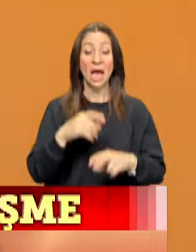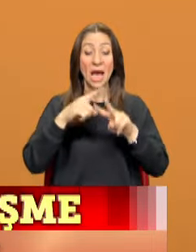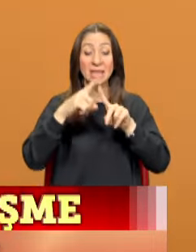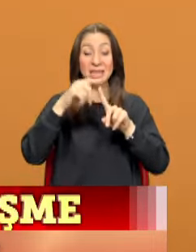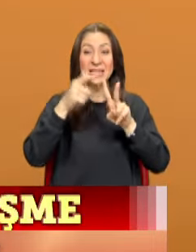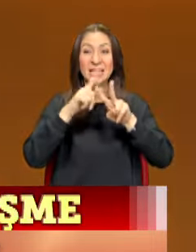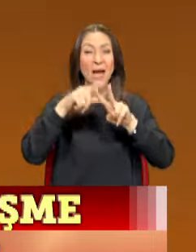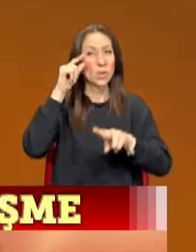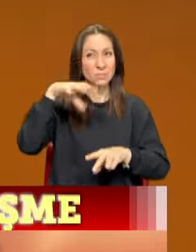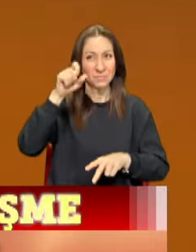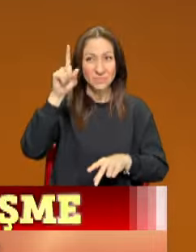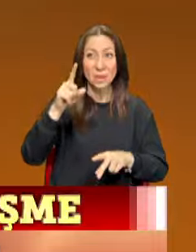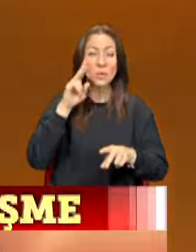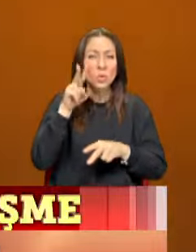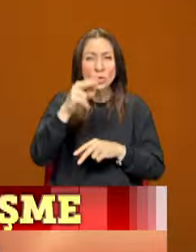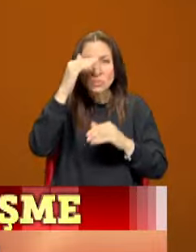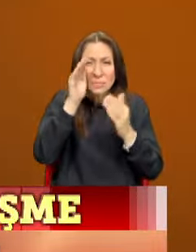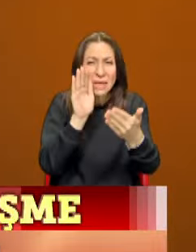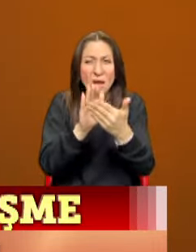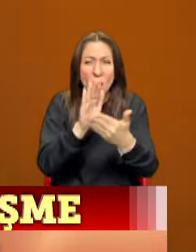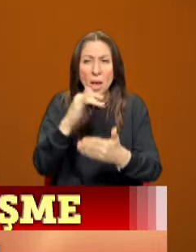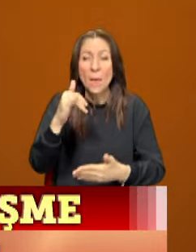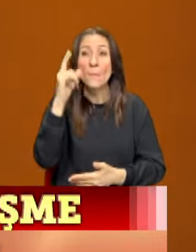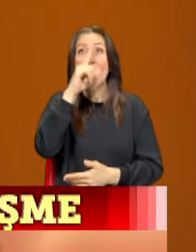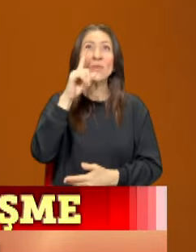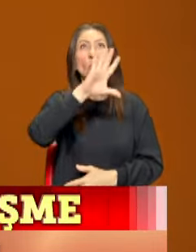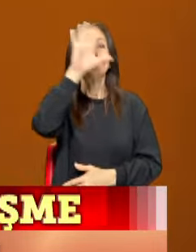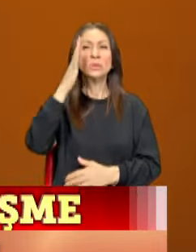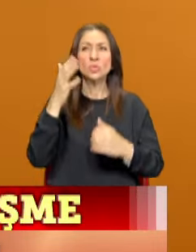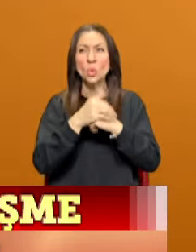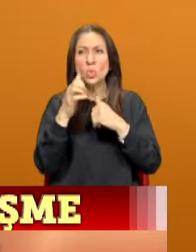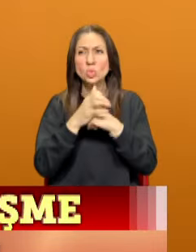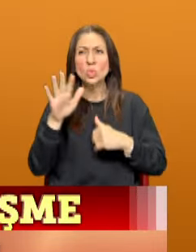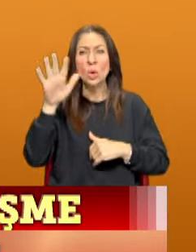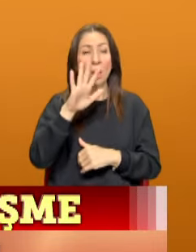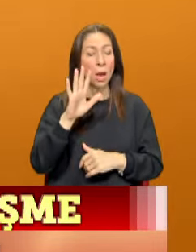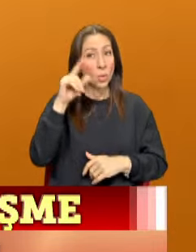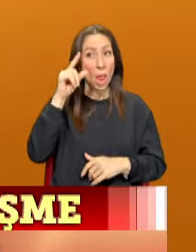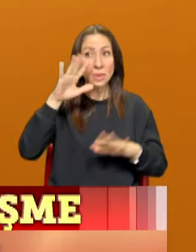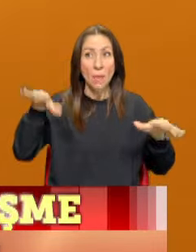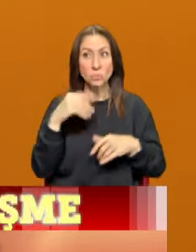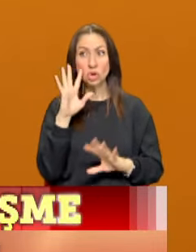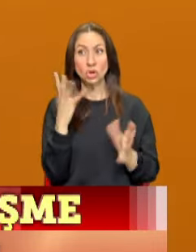Atina'da hava kirliliği artarken görüş mesafesi düştü. Mavi gökyüzü turuncuya döndü. Atinalılar şaşkına döndü.